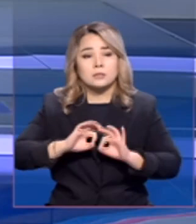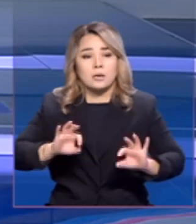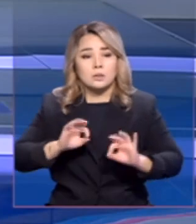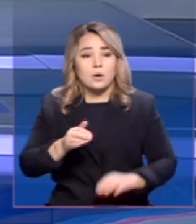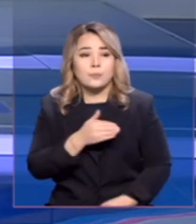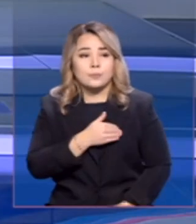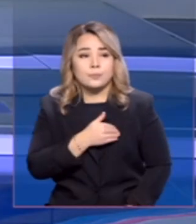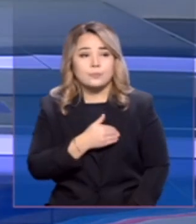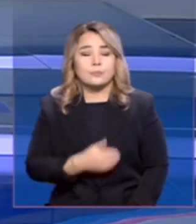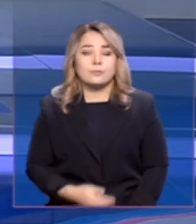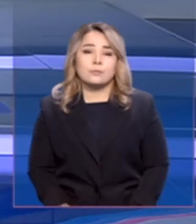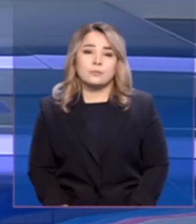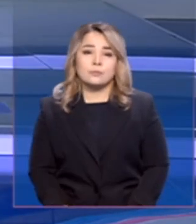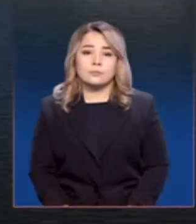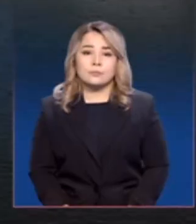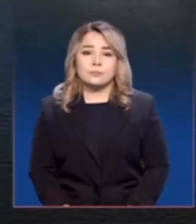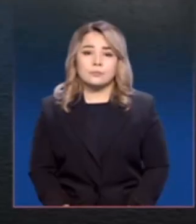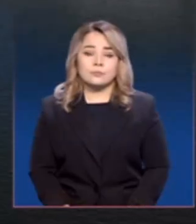тоқталсын.